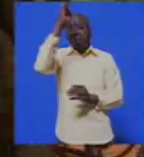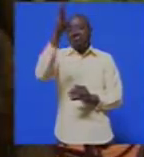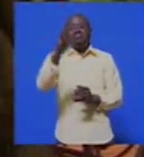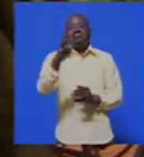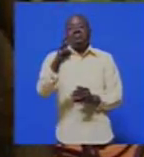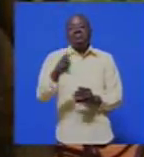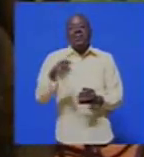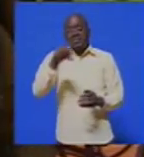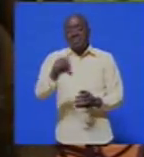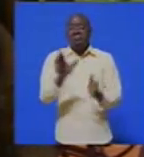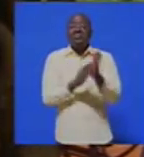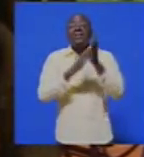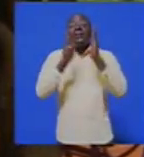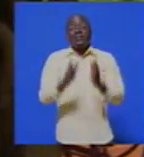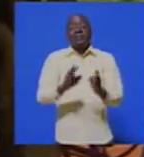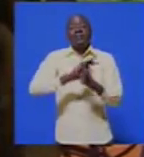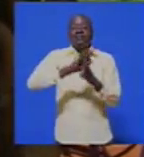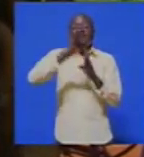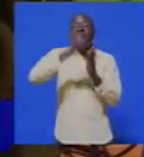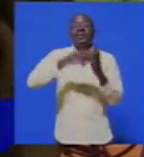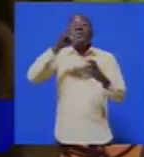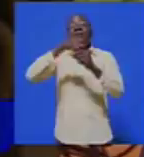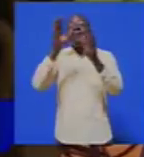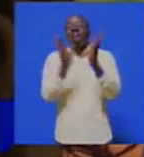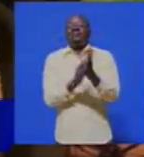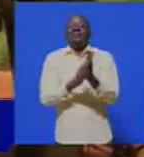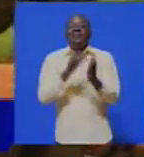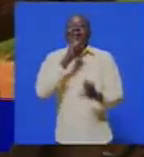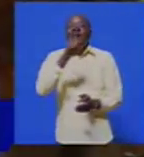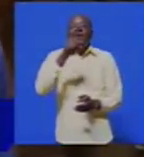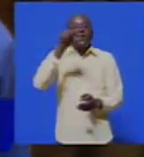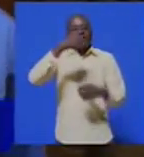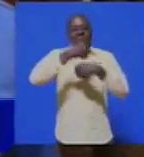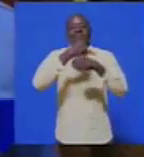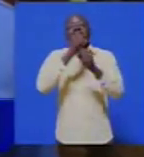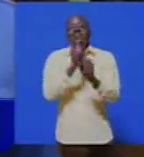des élèves formés dans cet établissement aient pu produire